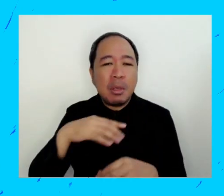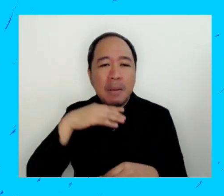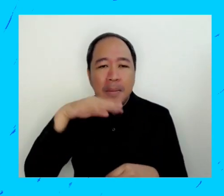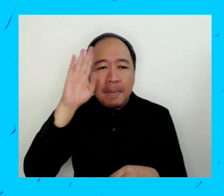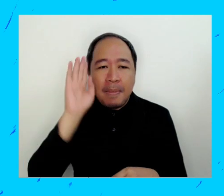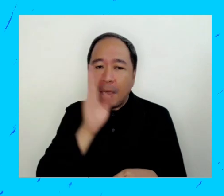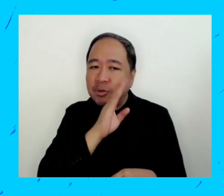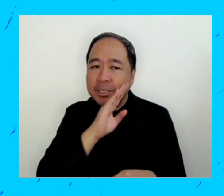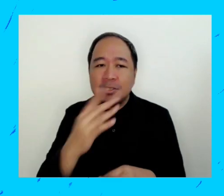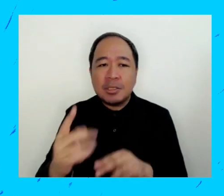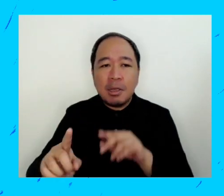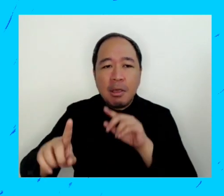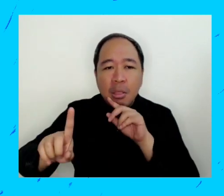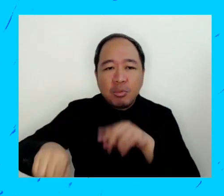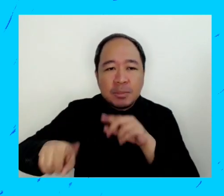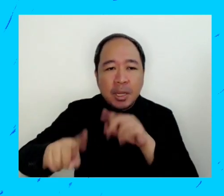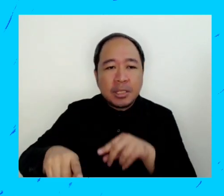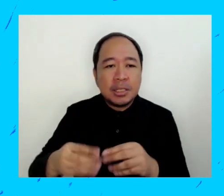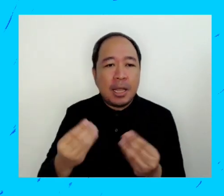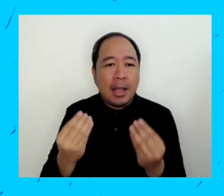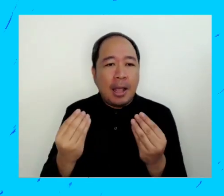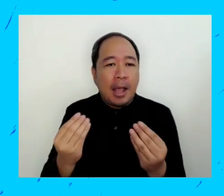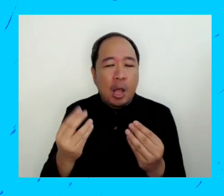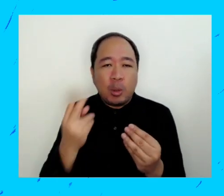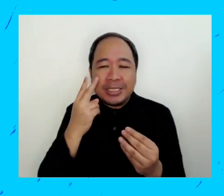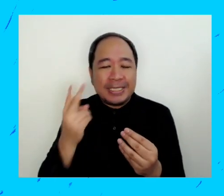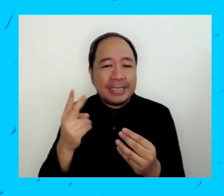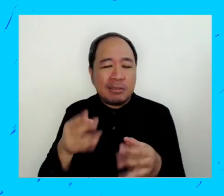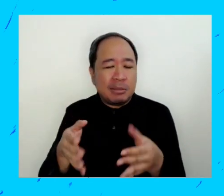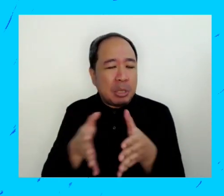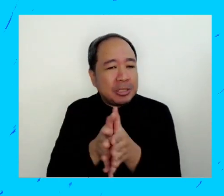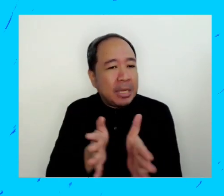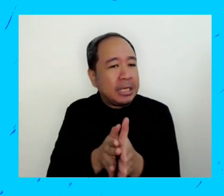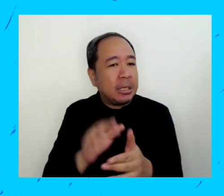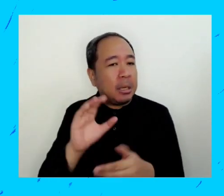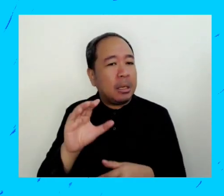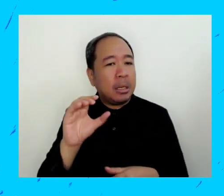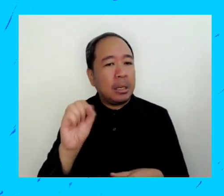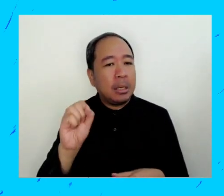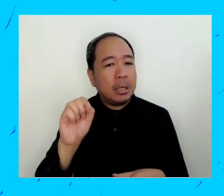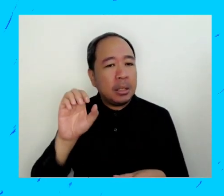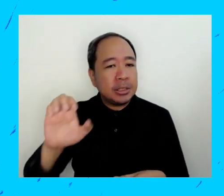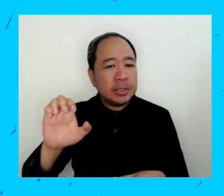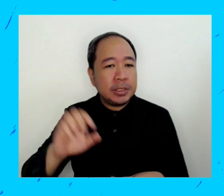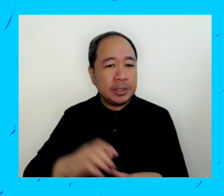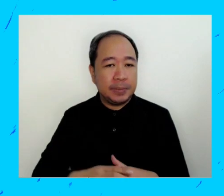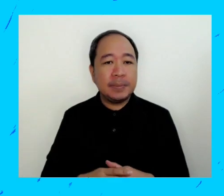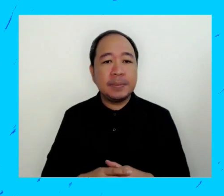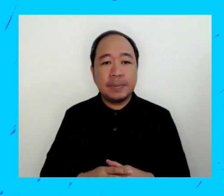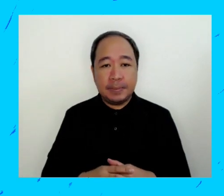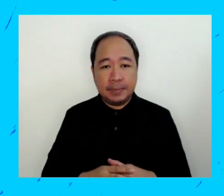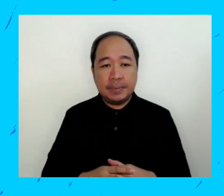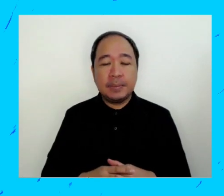quelle est la réponse des parents dans l'éducation sexuelle globale?